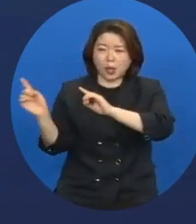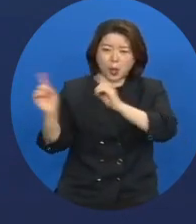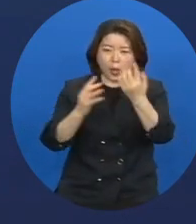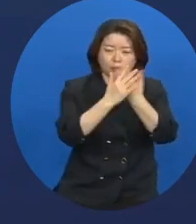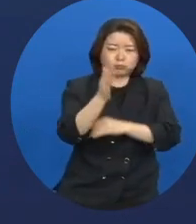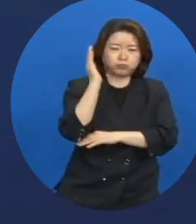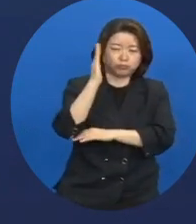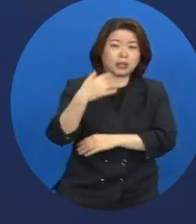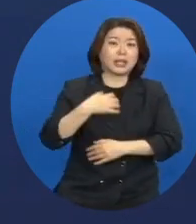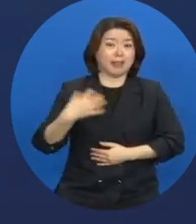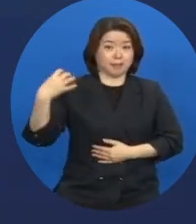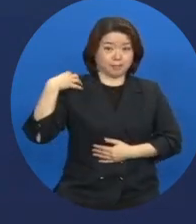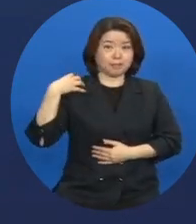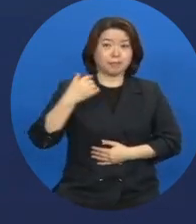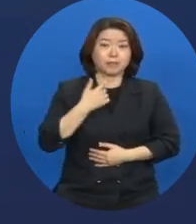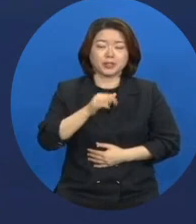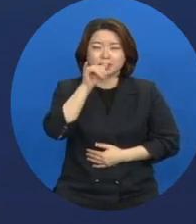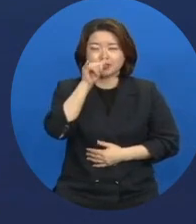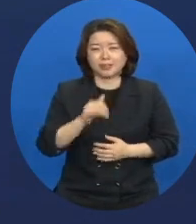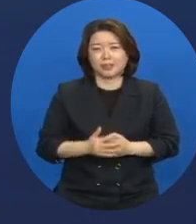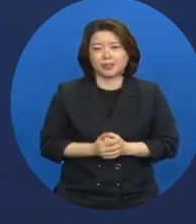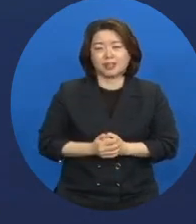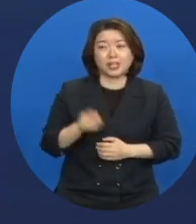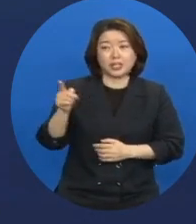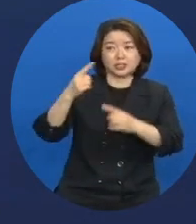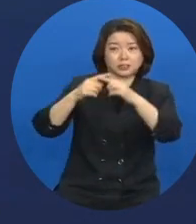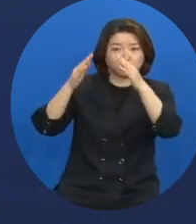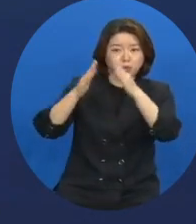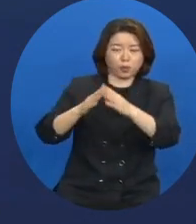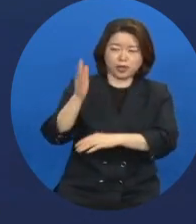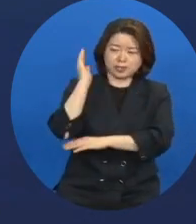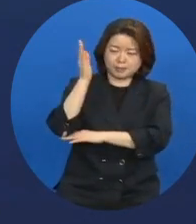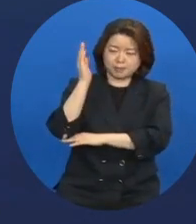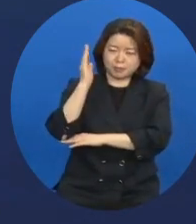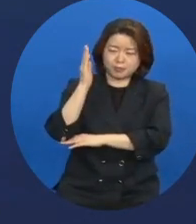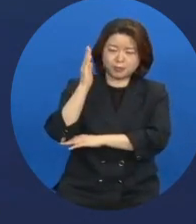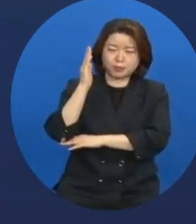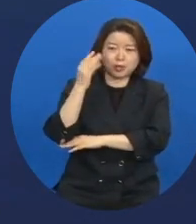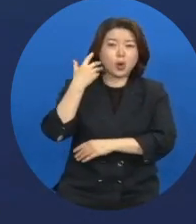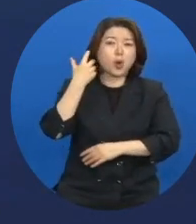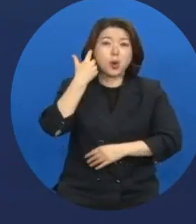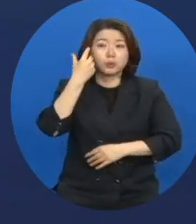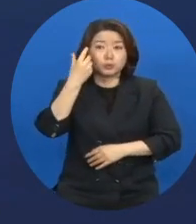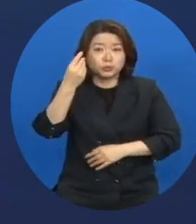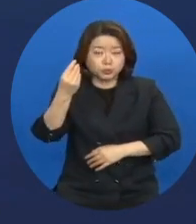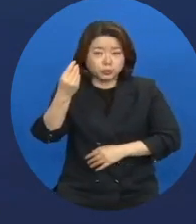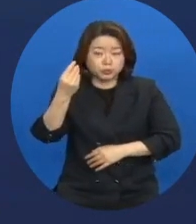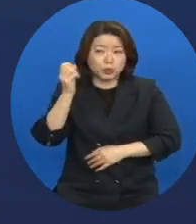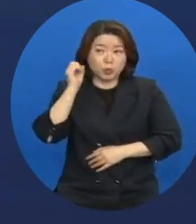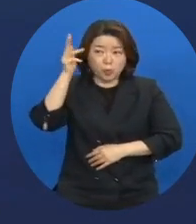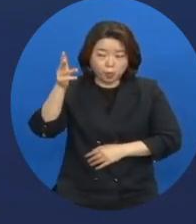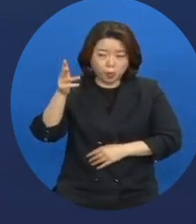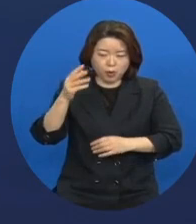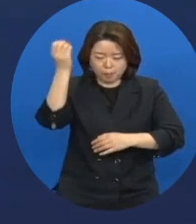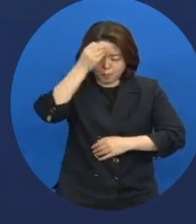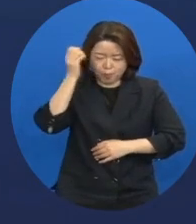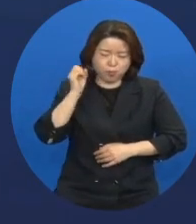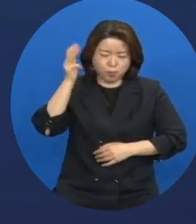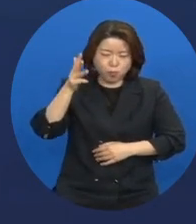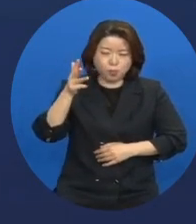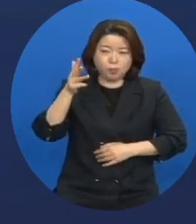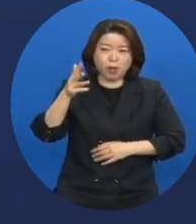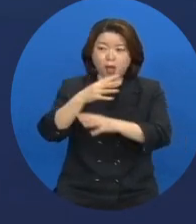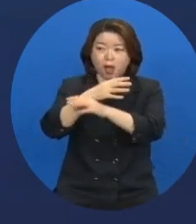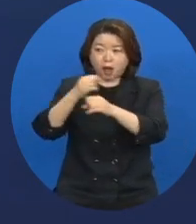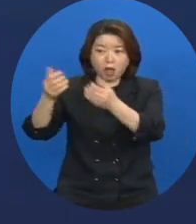일이 있었습니다. 그때 그 교회 부흥 강사 숙소인 아주 최고급 호텔에 묵게